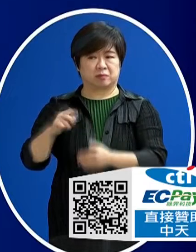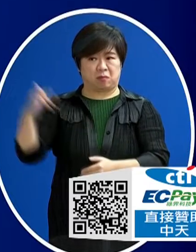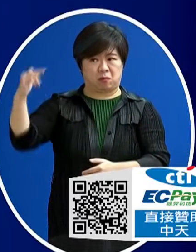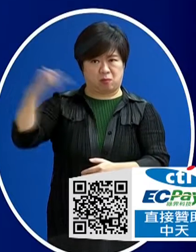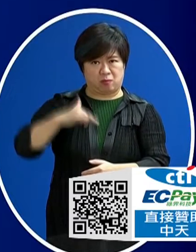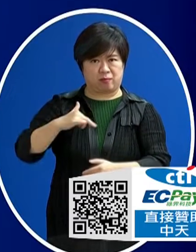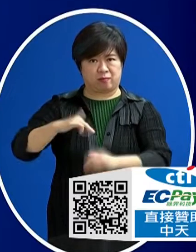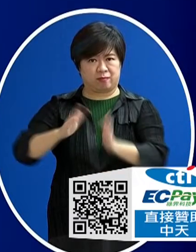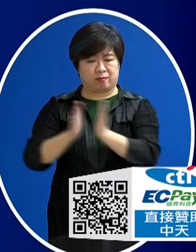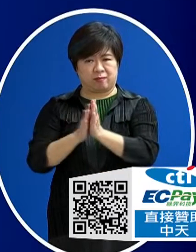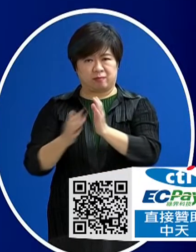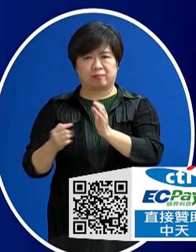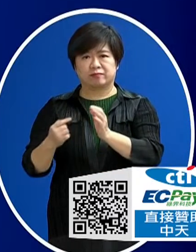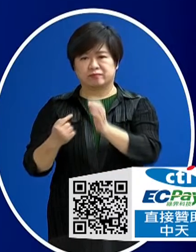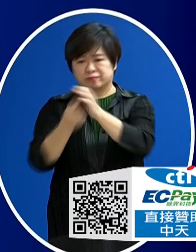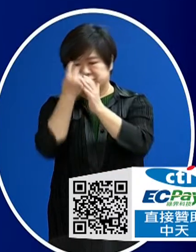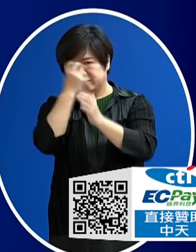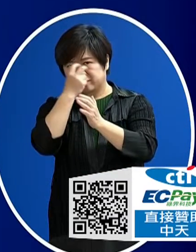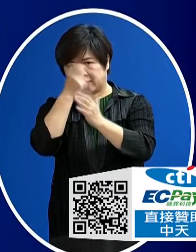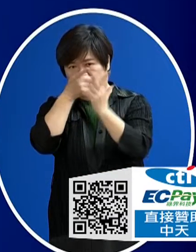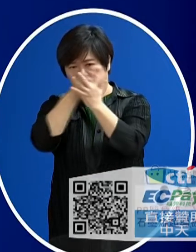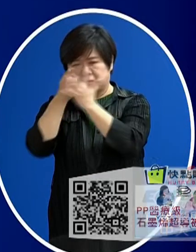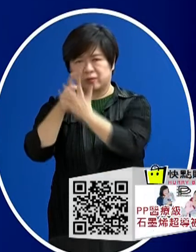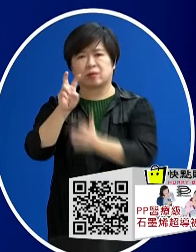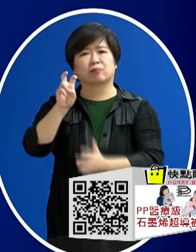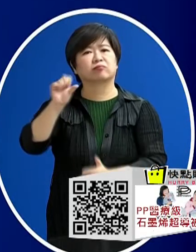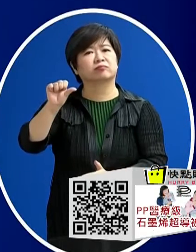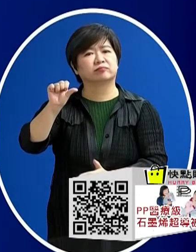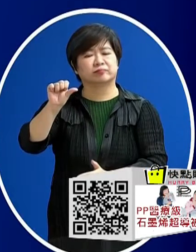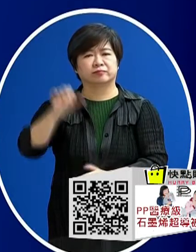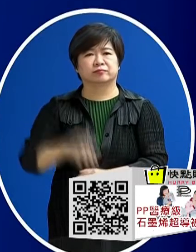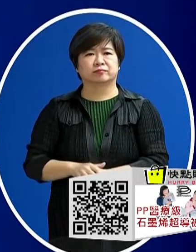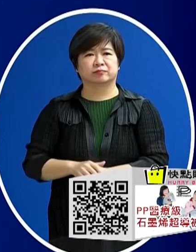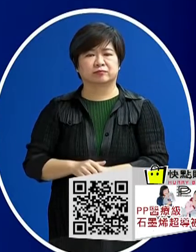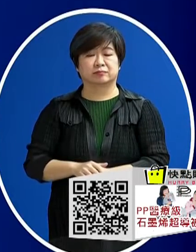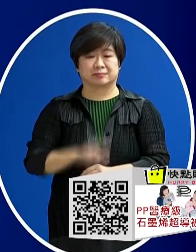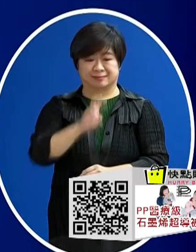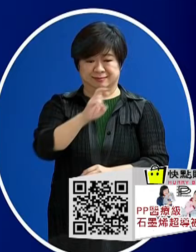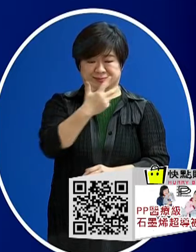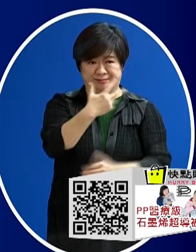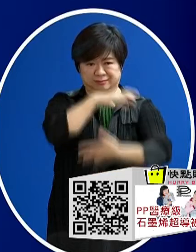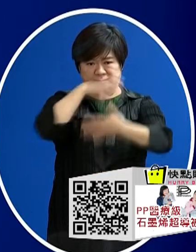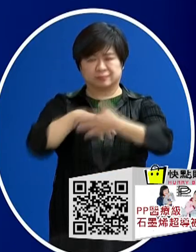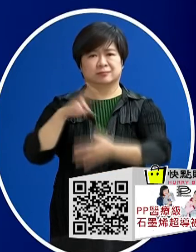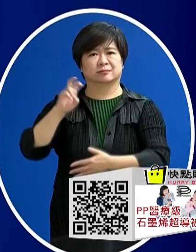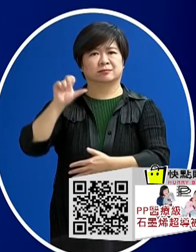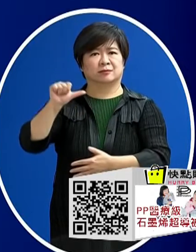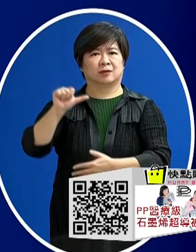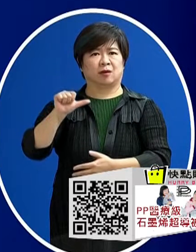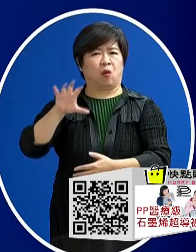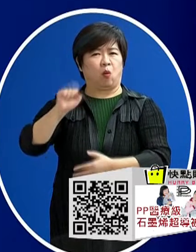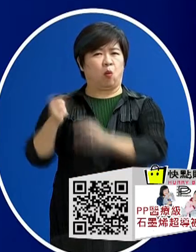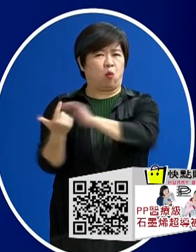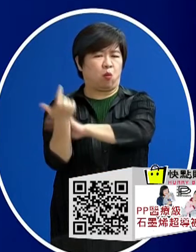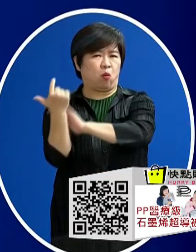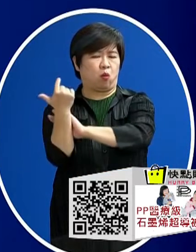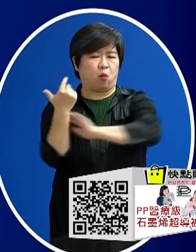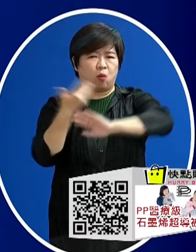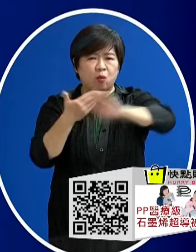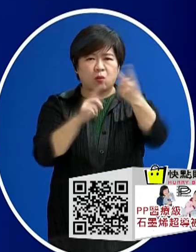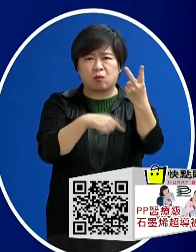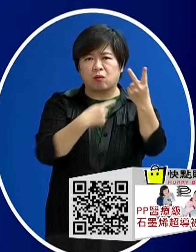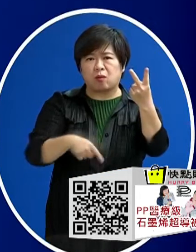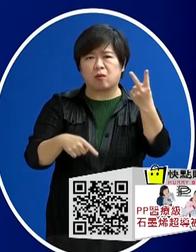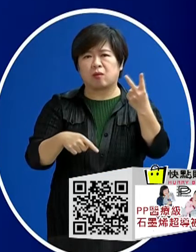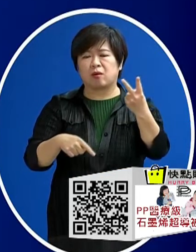境就采检确诊的有25例，在27例当中25例，那另外有2位是在入境之